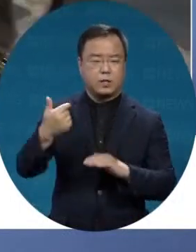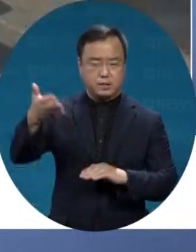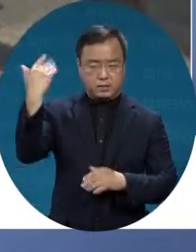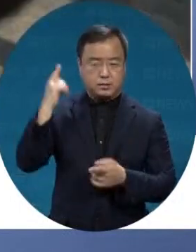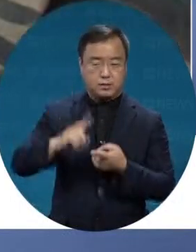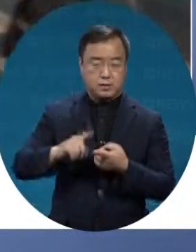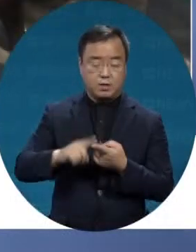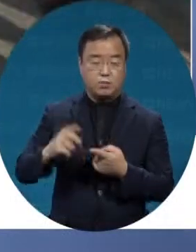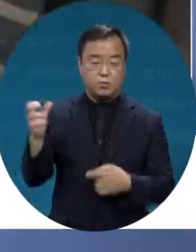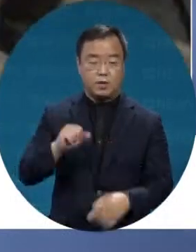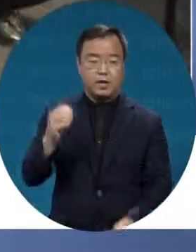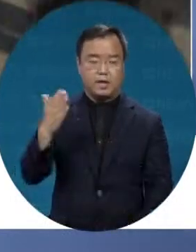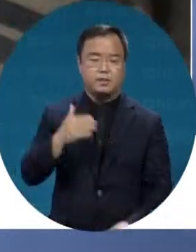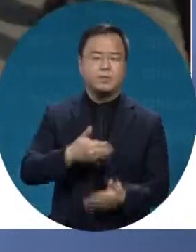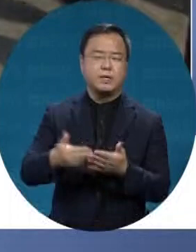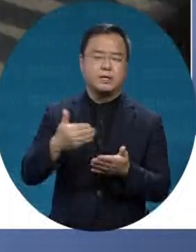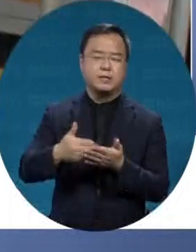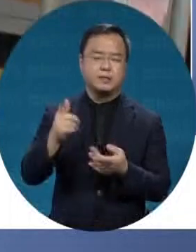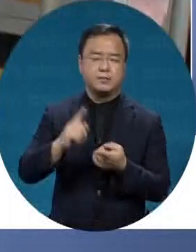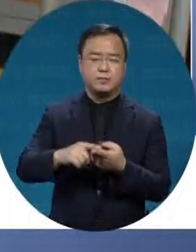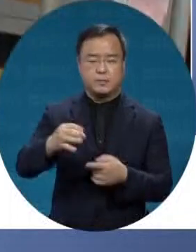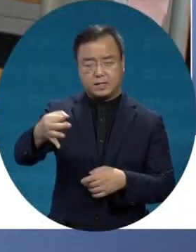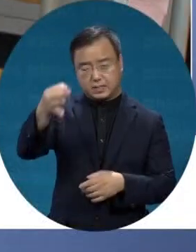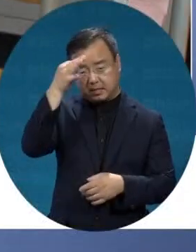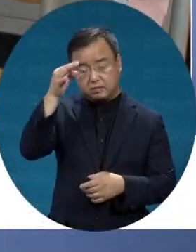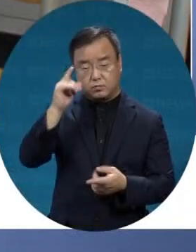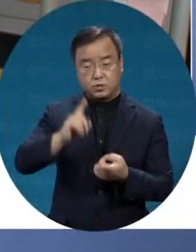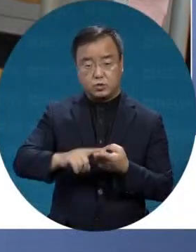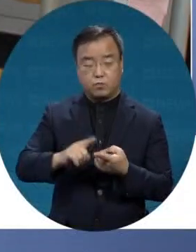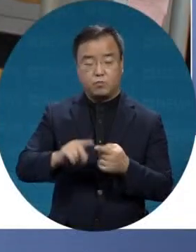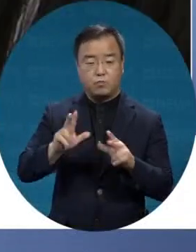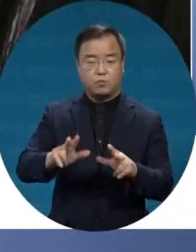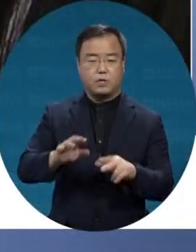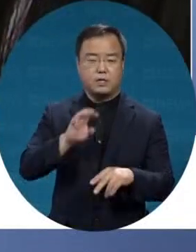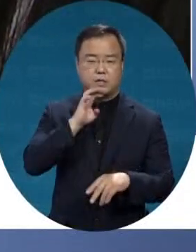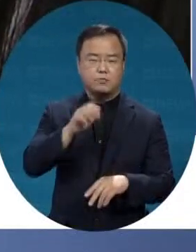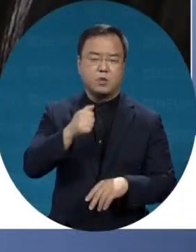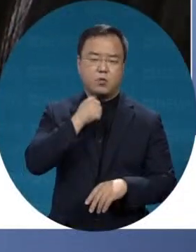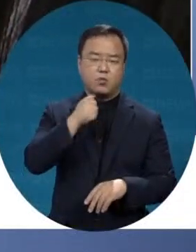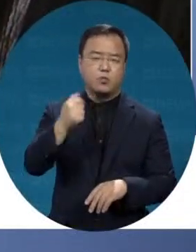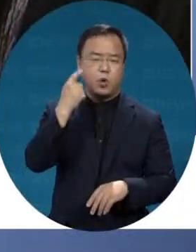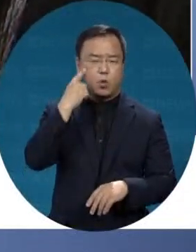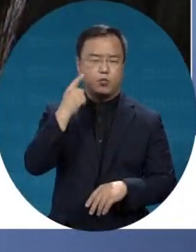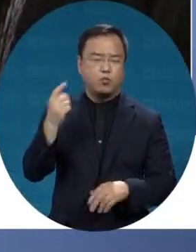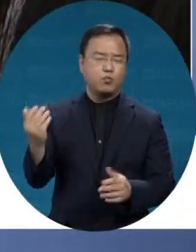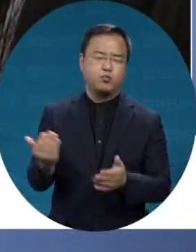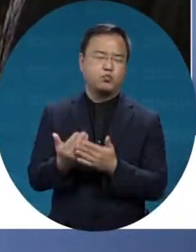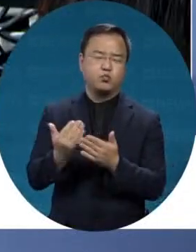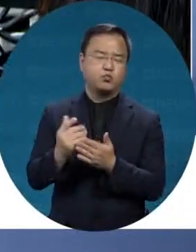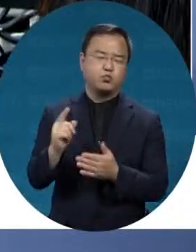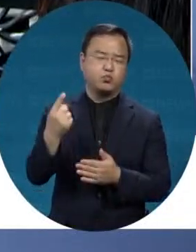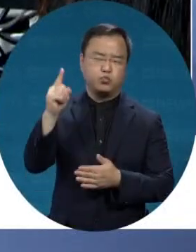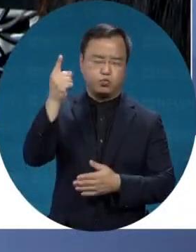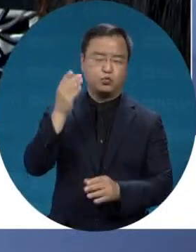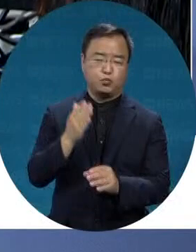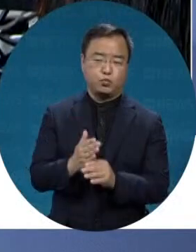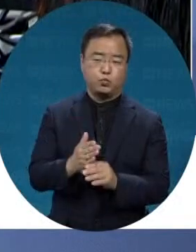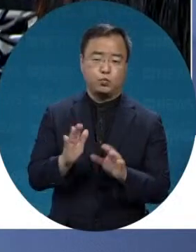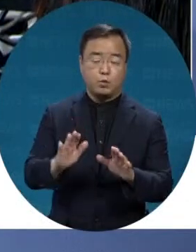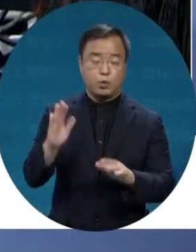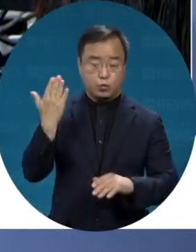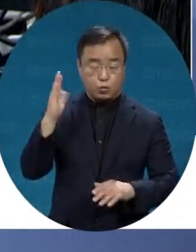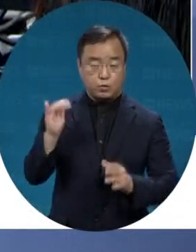가져가되 그림에 대한 테크닉적인 요소는 지금 사고 싶대 애들도 눈이 굉장히 높아져 있거든요 그래서 요즘